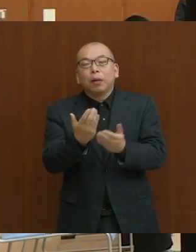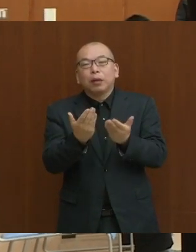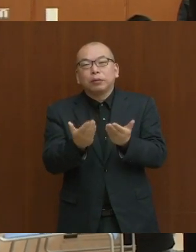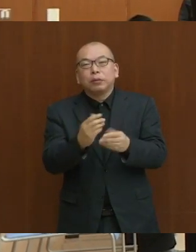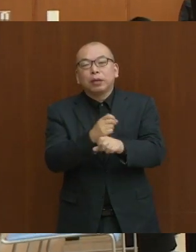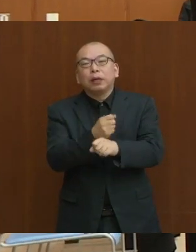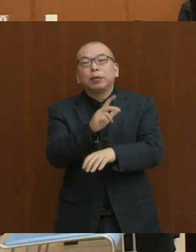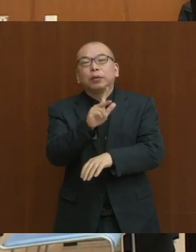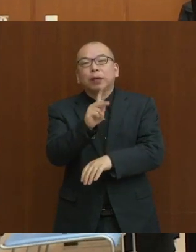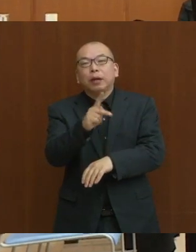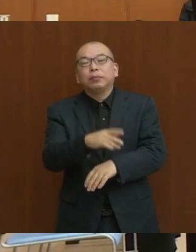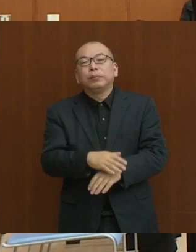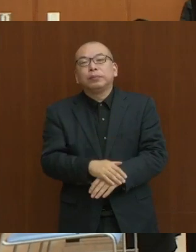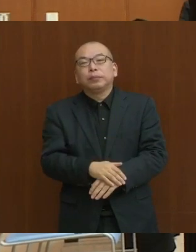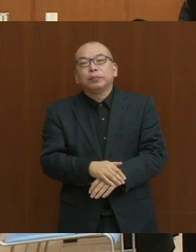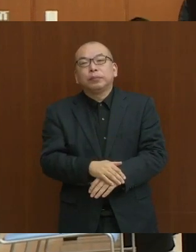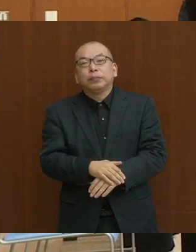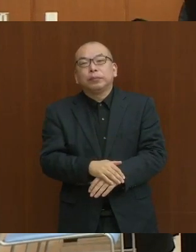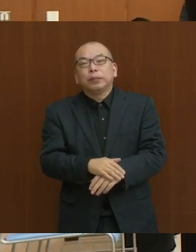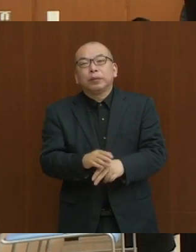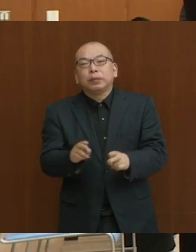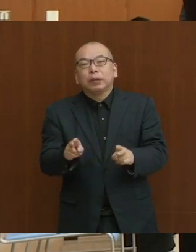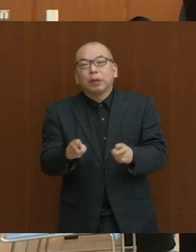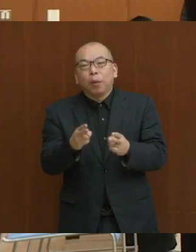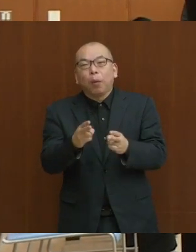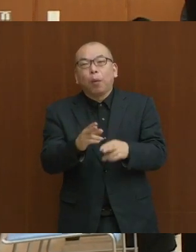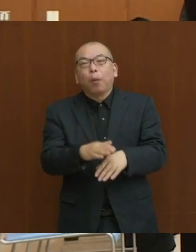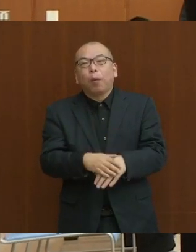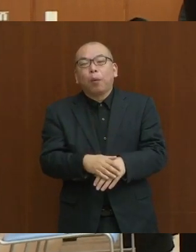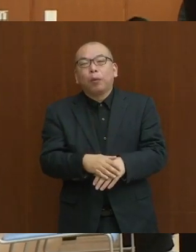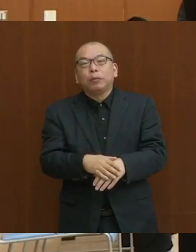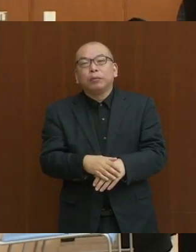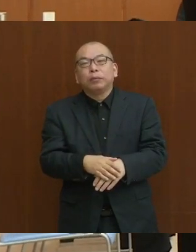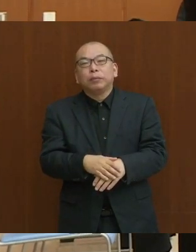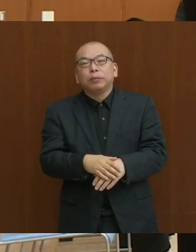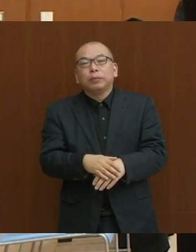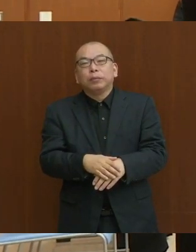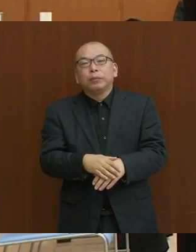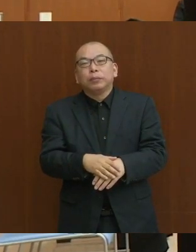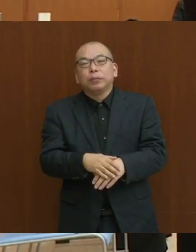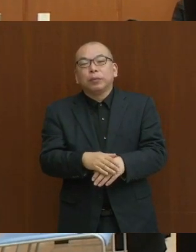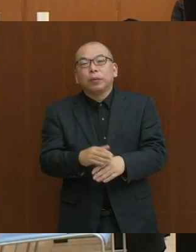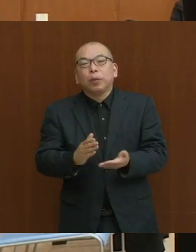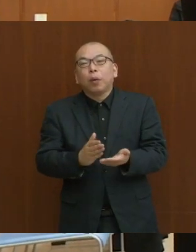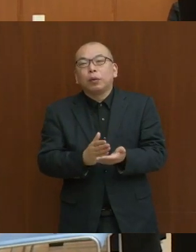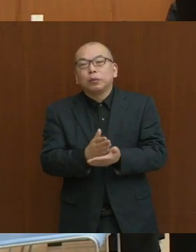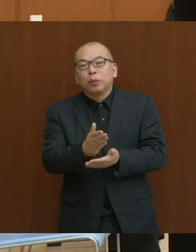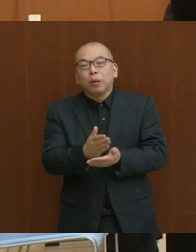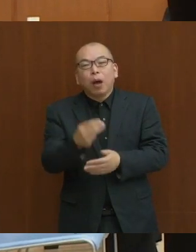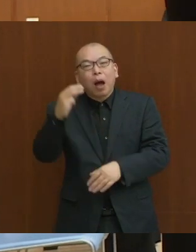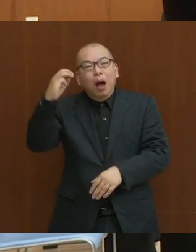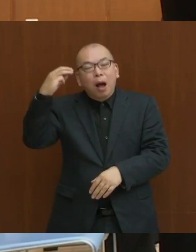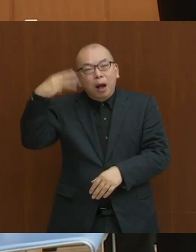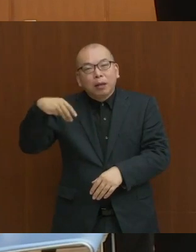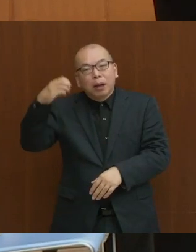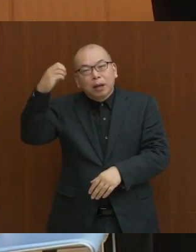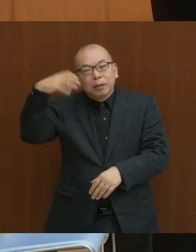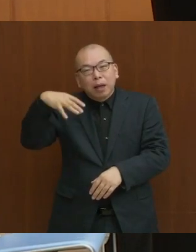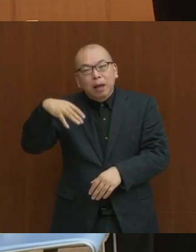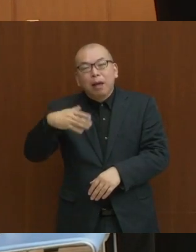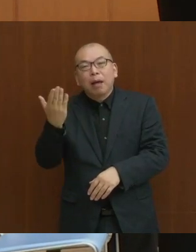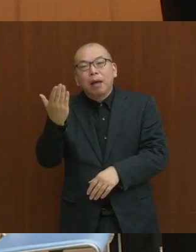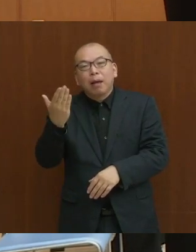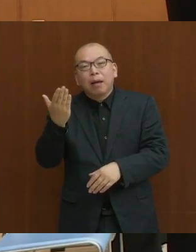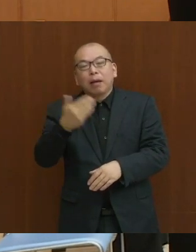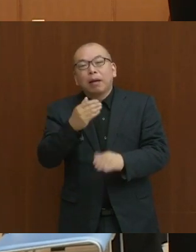科総合理工学専攻数理物質創生化学コースの博士課程において所